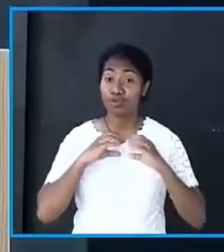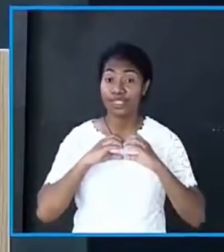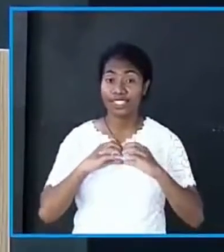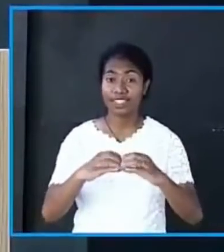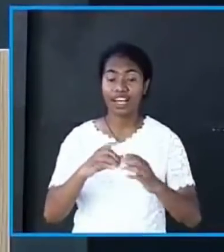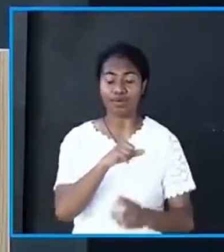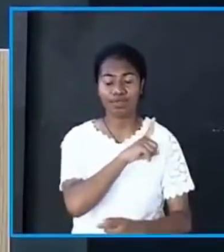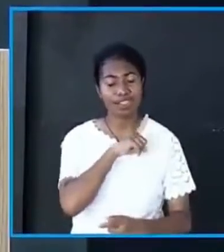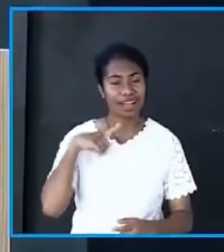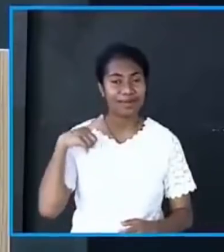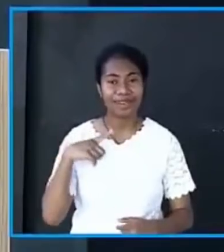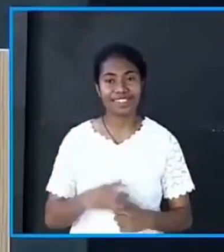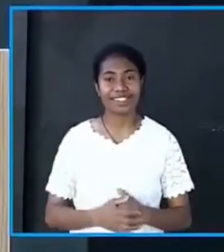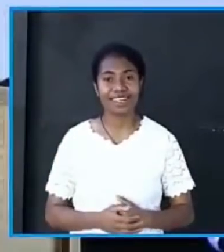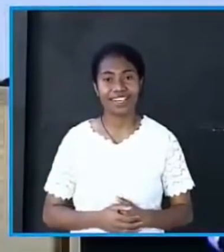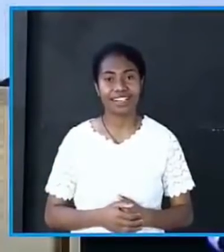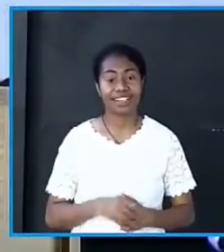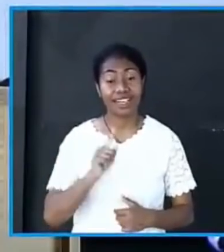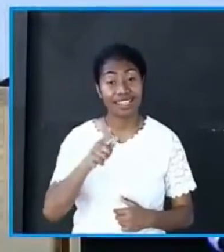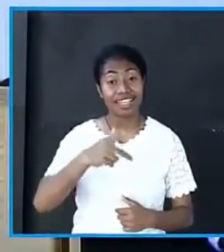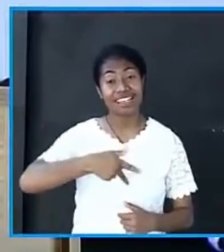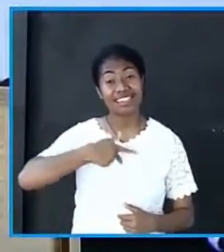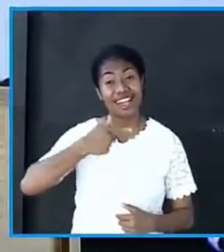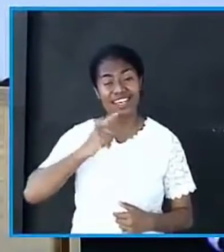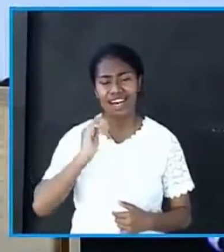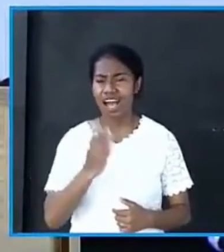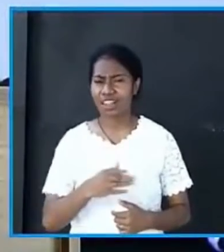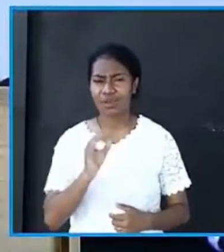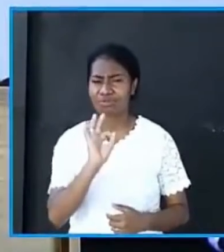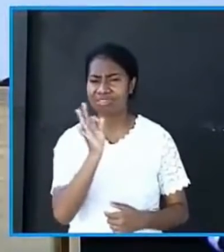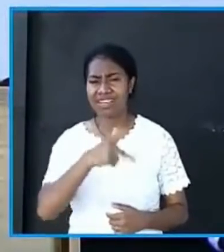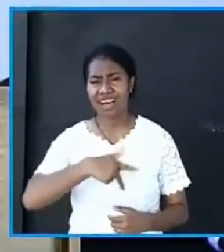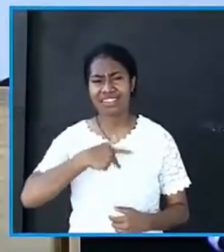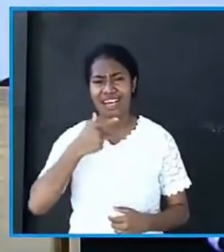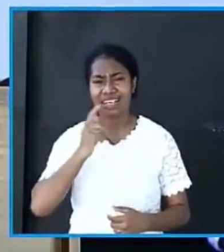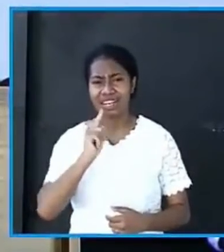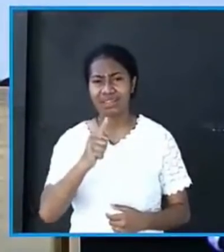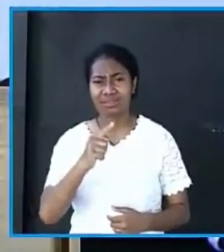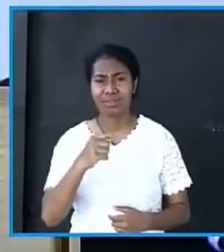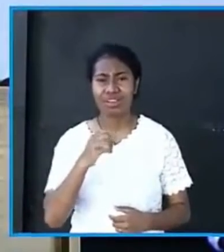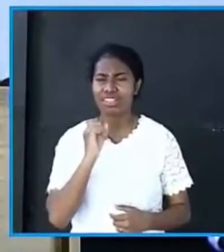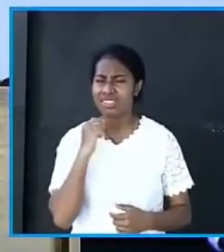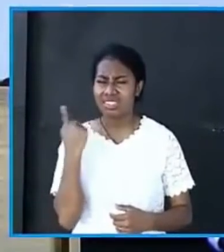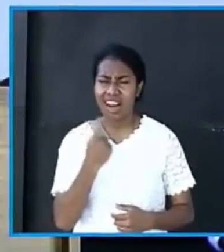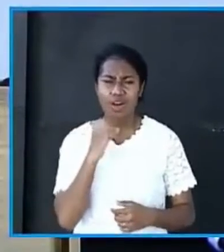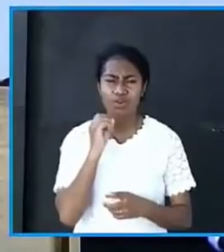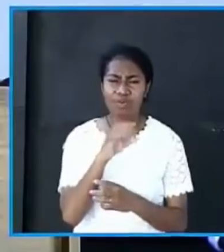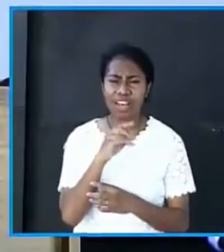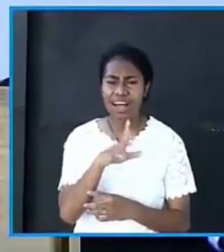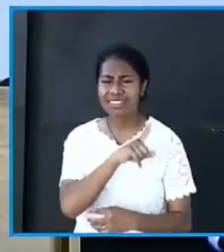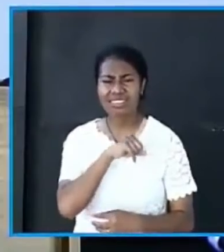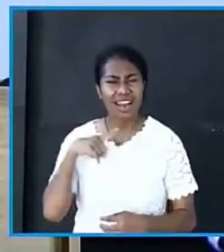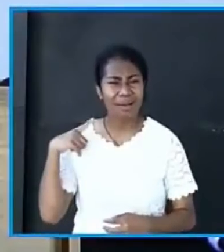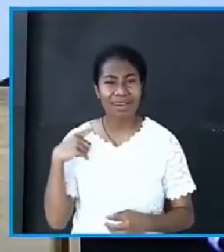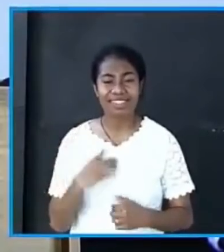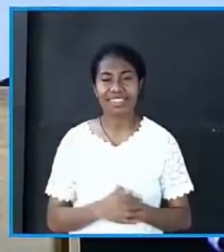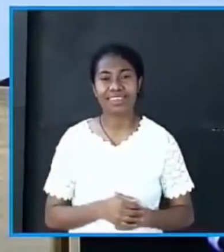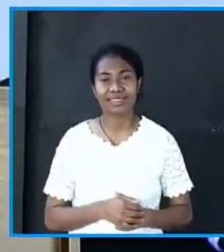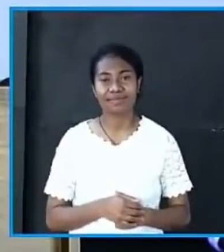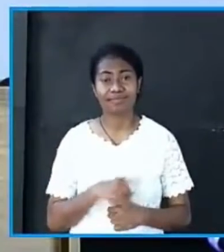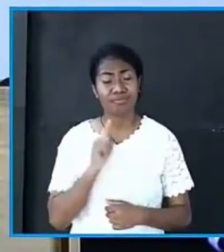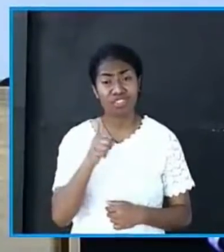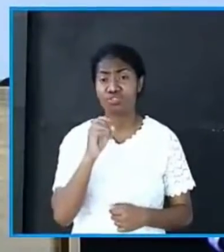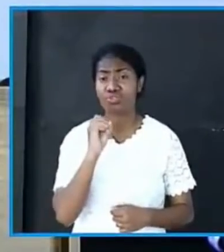selamanya dia sadar atau tidak sadar dia menggunakan kata selamanya itu kekekalan